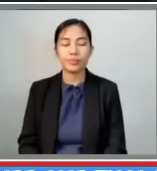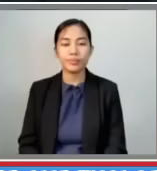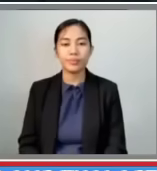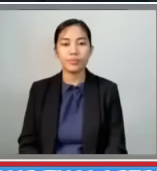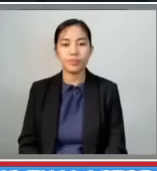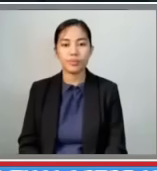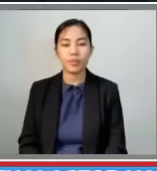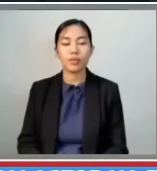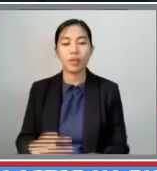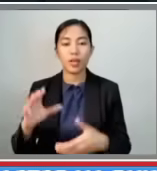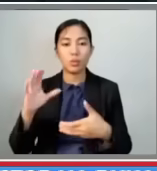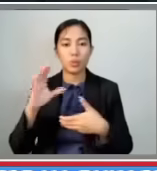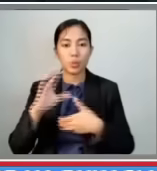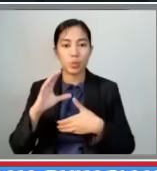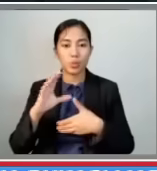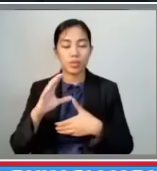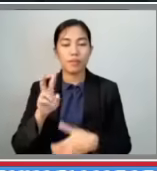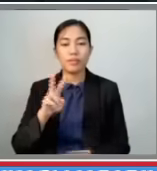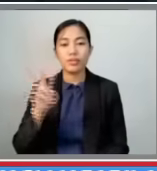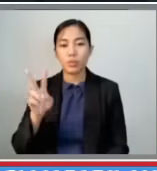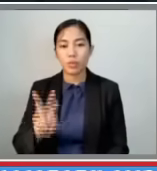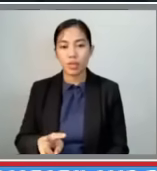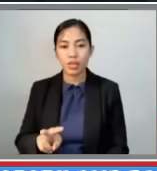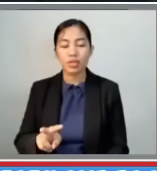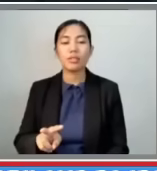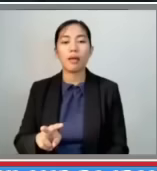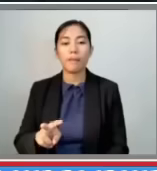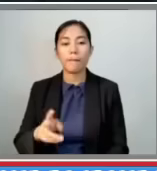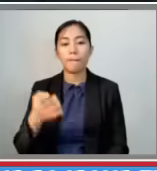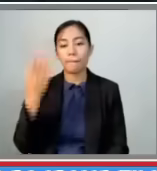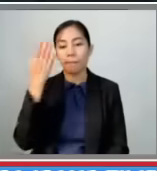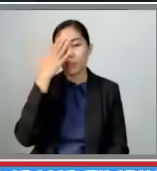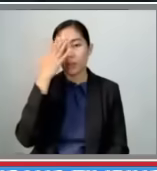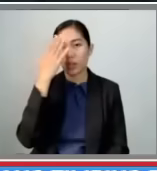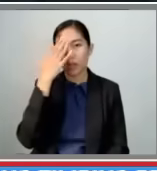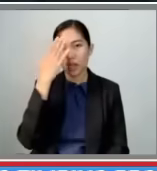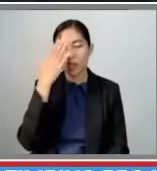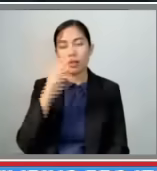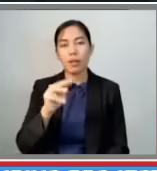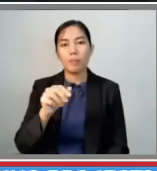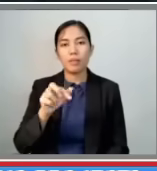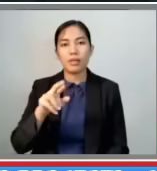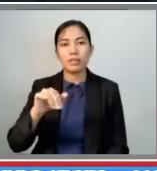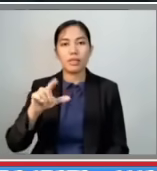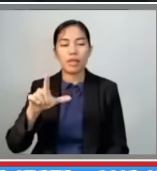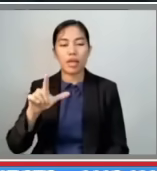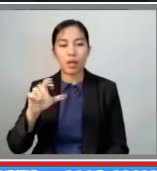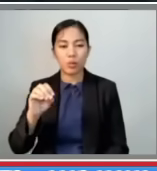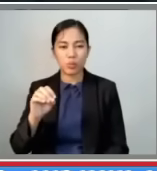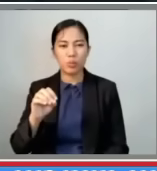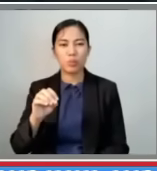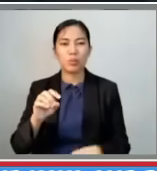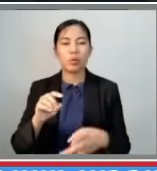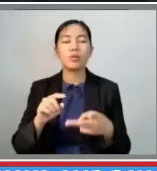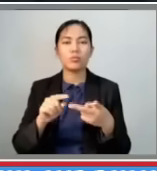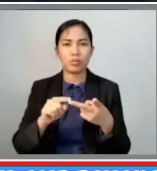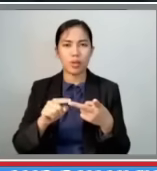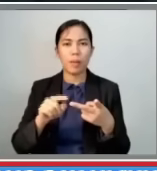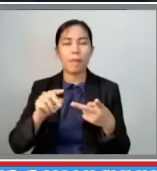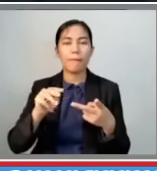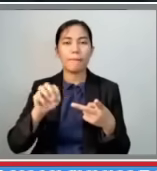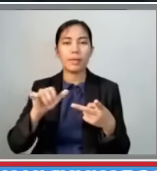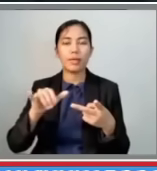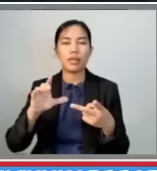Caloocan, ng Valenzuela, Mikawayan, Marilao, Bocaue at saka Santa Maria ay nag-announce na rin po ng truck